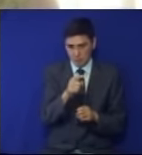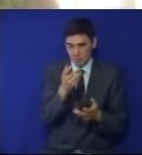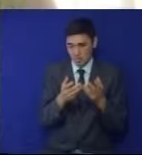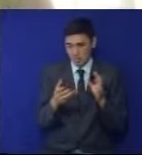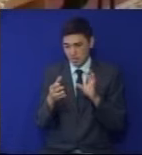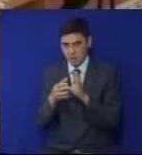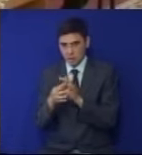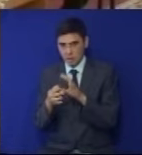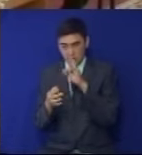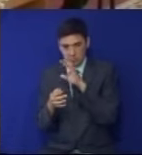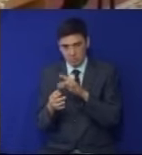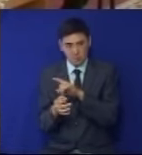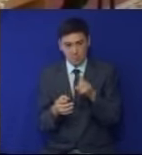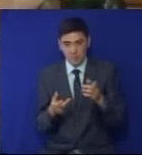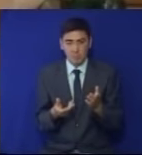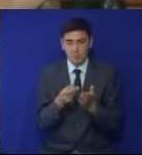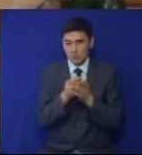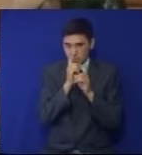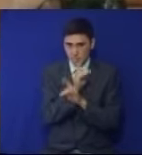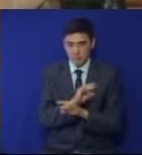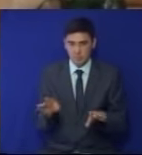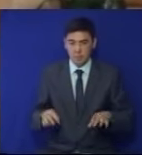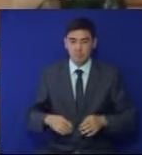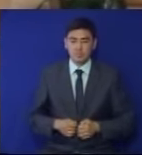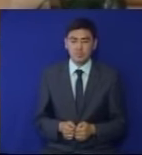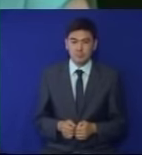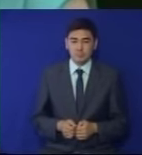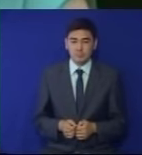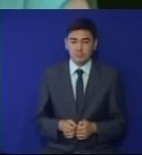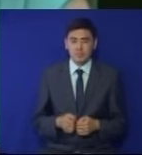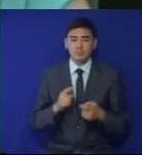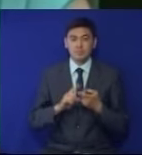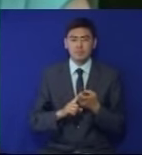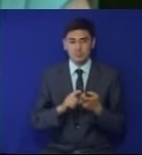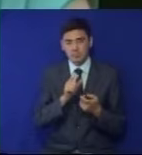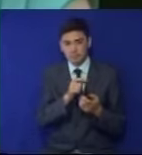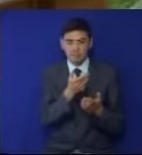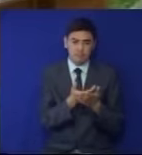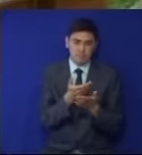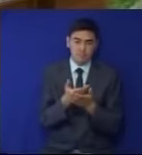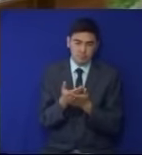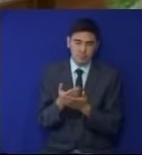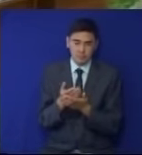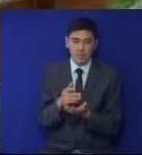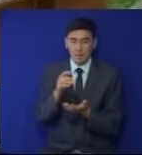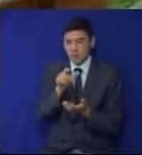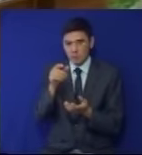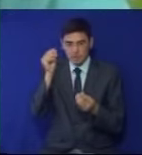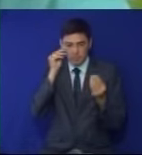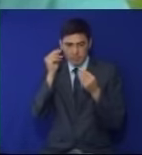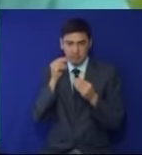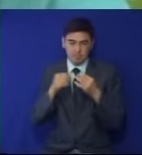ұсыныс жасадық. Жыныстық тәрбие туралы тақырыпты талқылай келе қатысушылар ақпараттандыру жұмыстарын күшейту керек деген ортақ пікірге